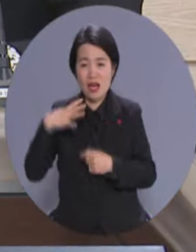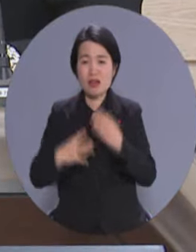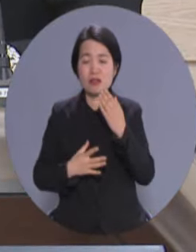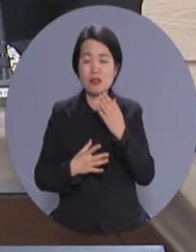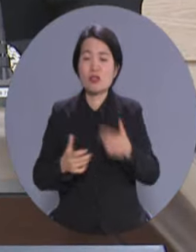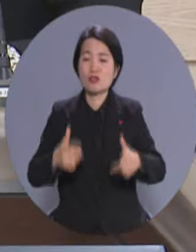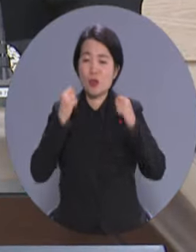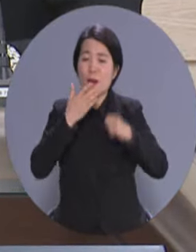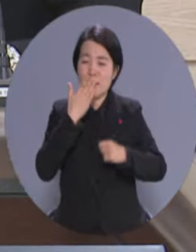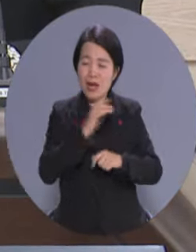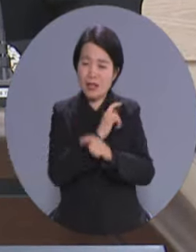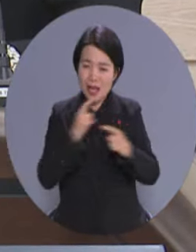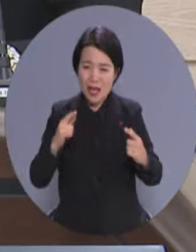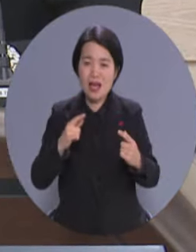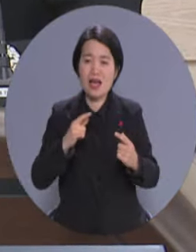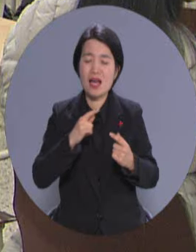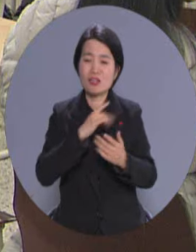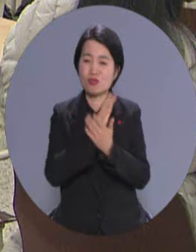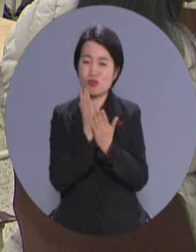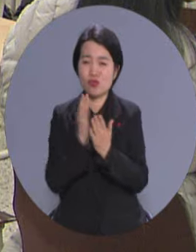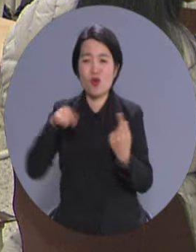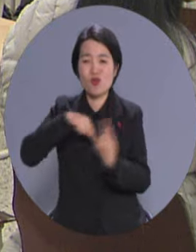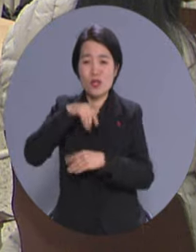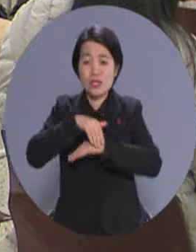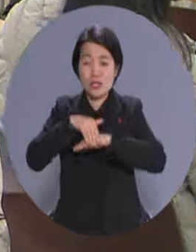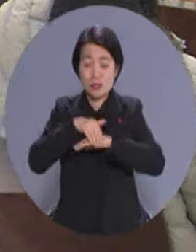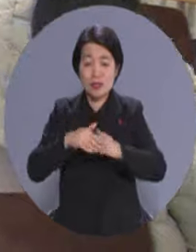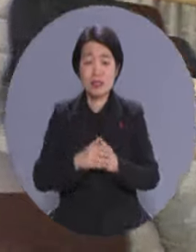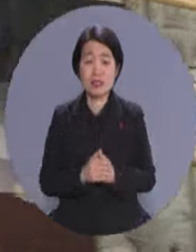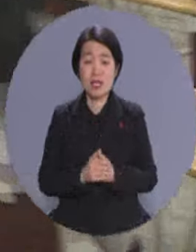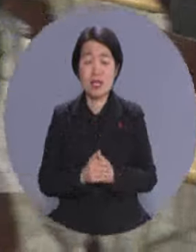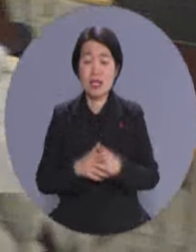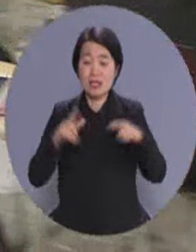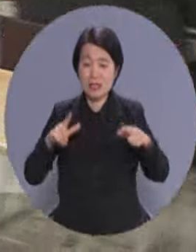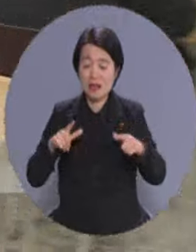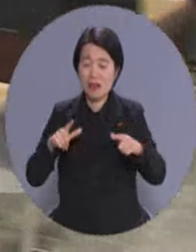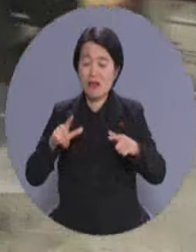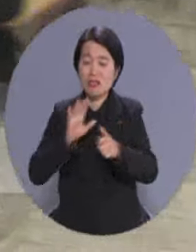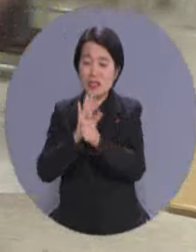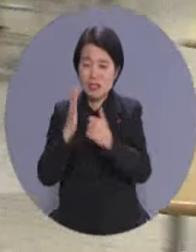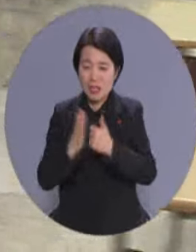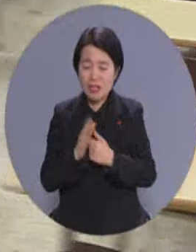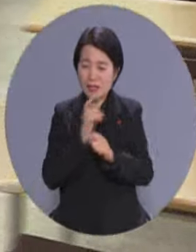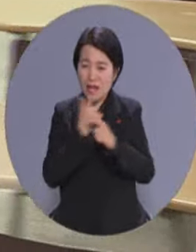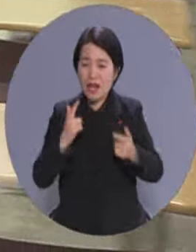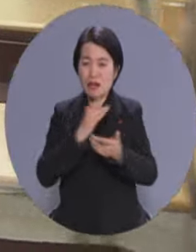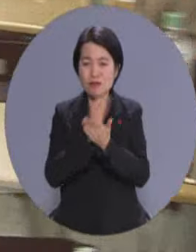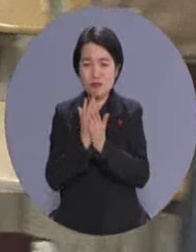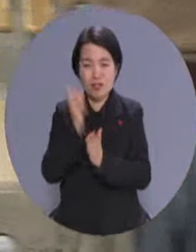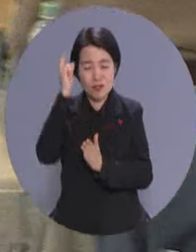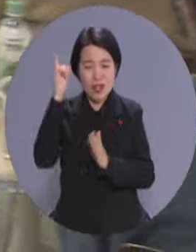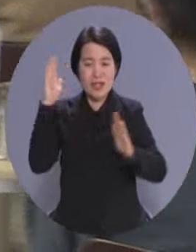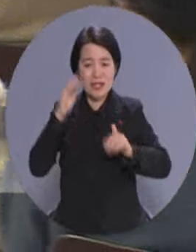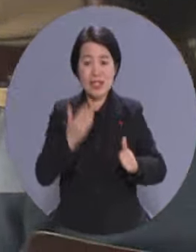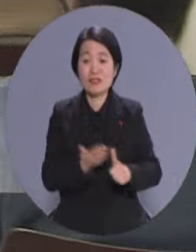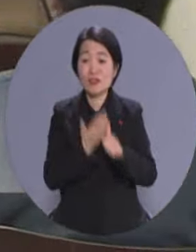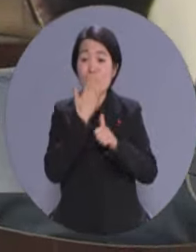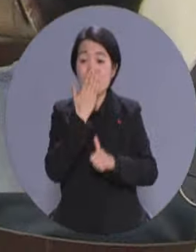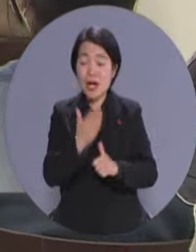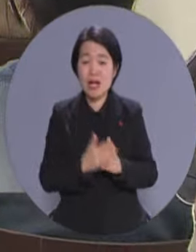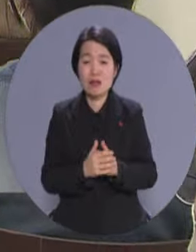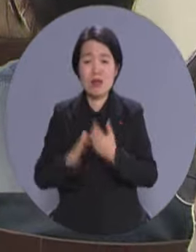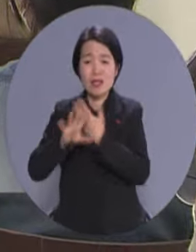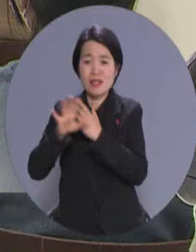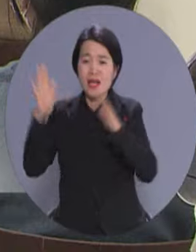학위과정도 운영될 예정입니다. 이를 통해 지역 상생과 다양한 분야의 인재 양성이 가능해지고